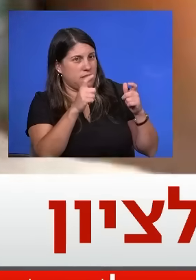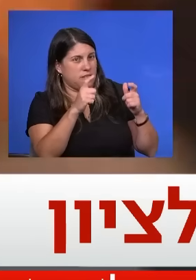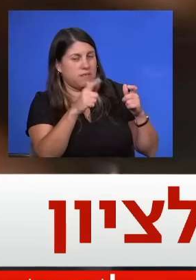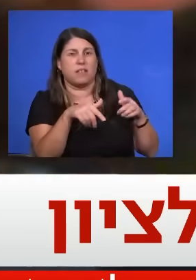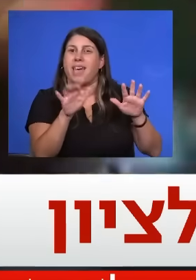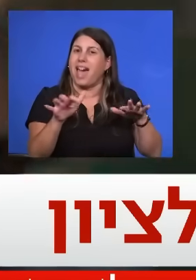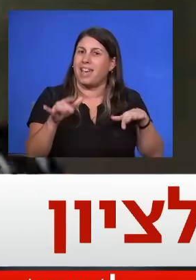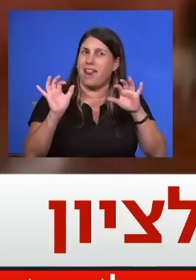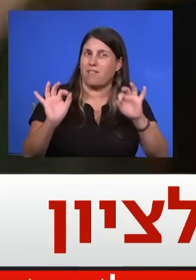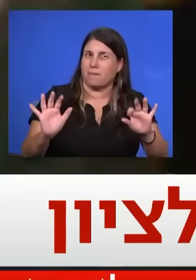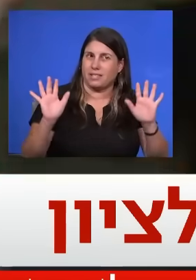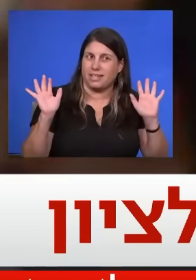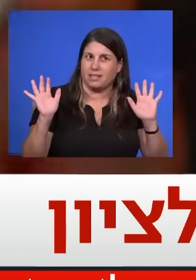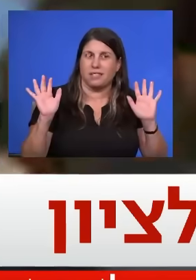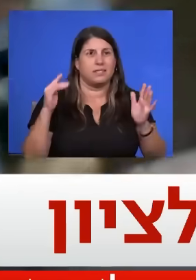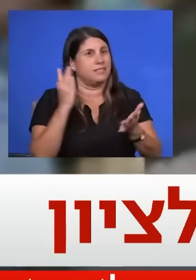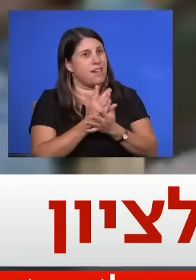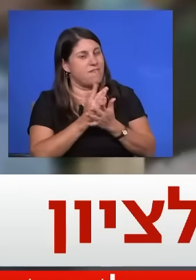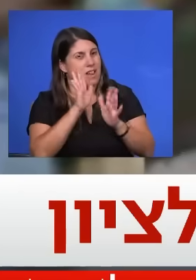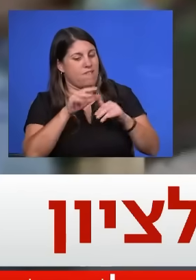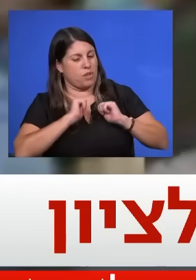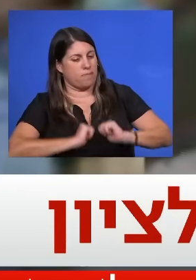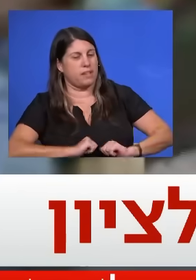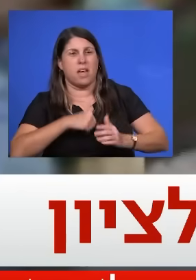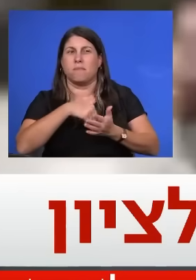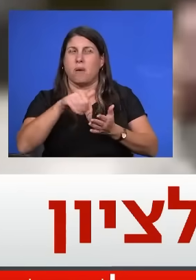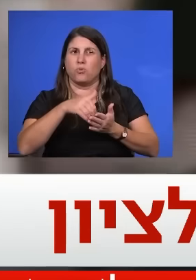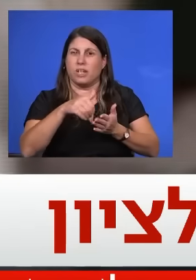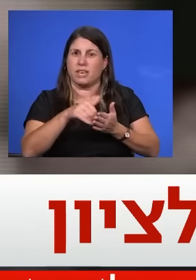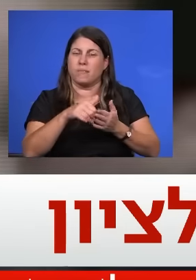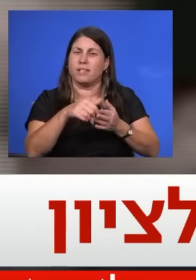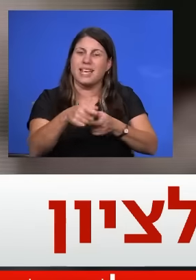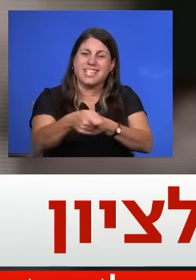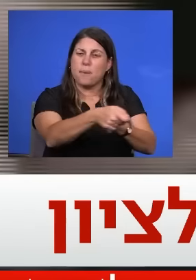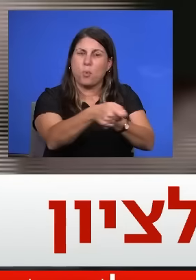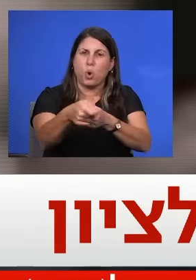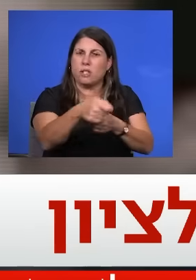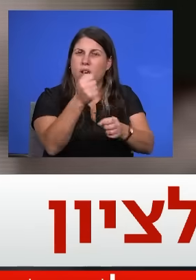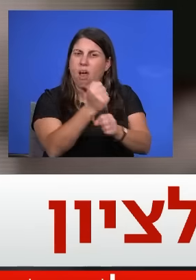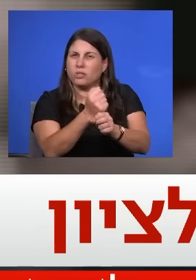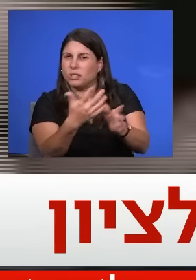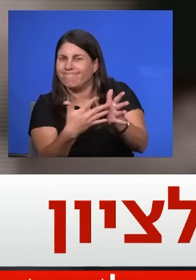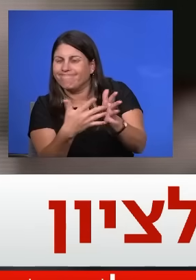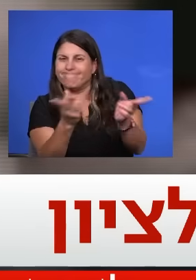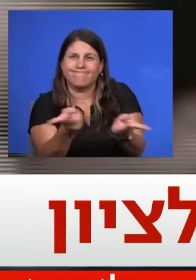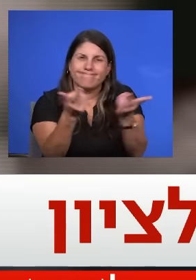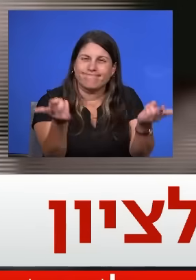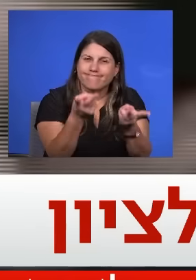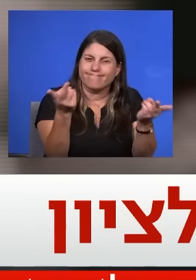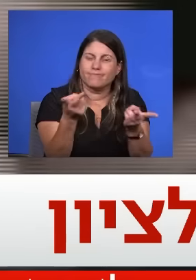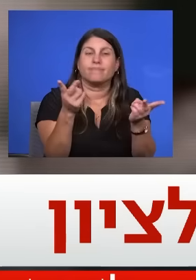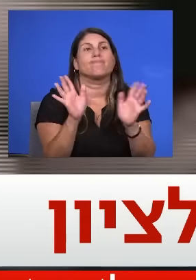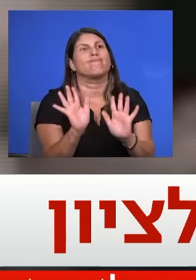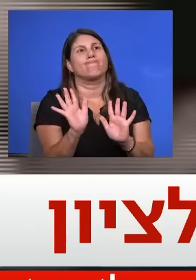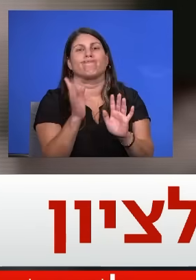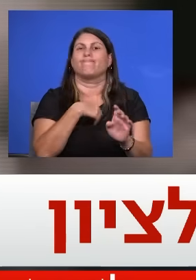זה כבר לפחות מרגיע. ממשיכים כוחות הכיבוי לעשות סריקות. אוקיי, אנחנו מנסים למקם